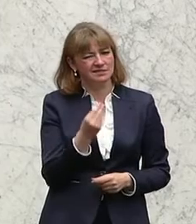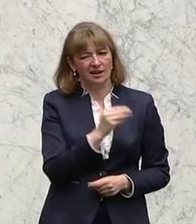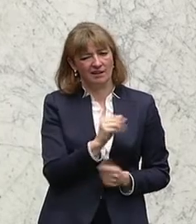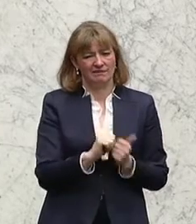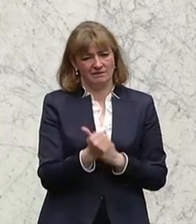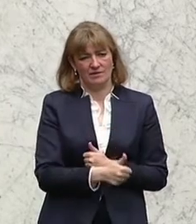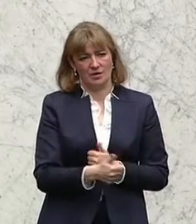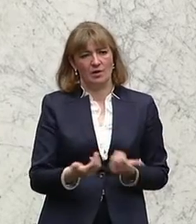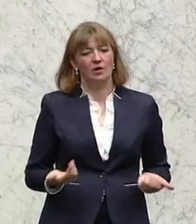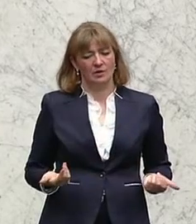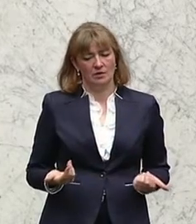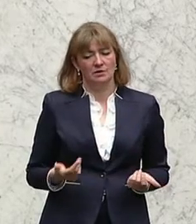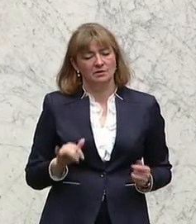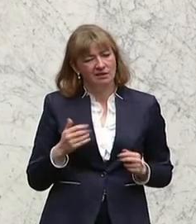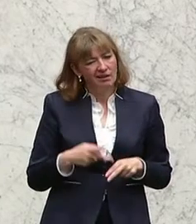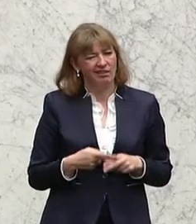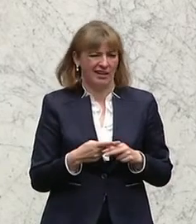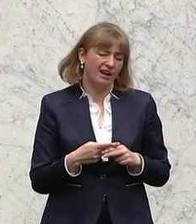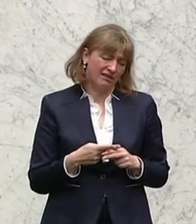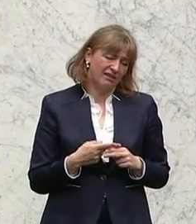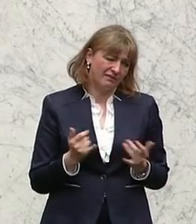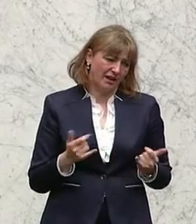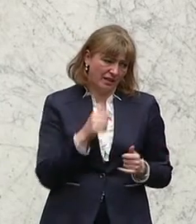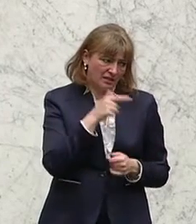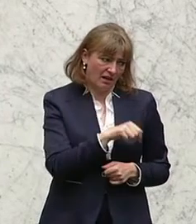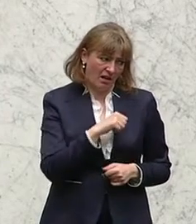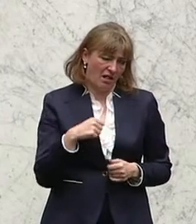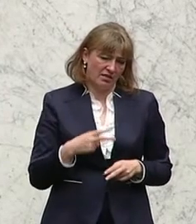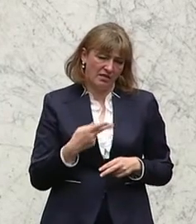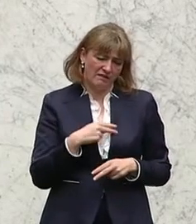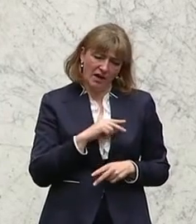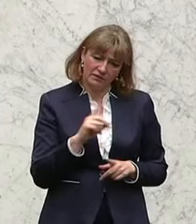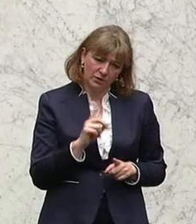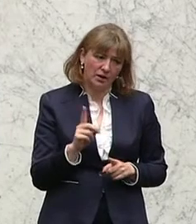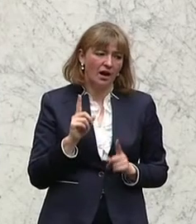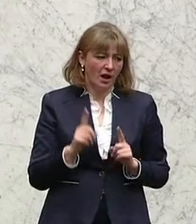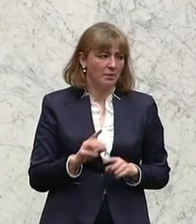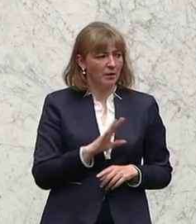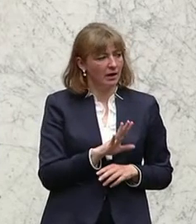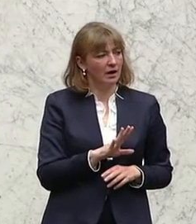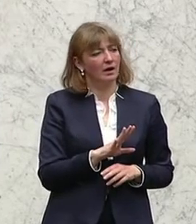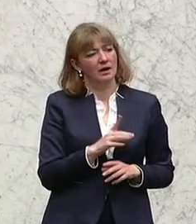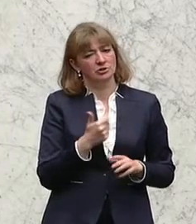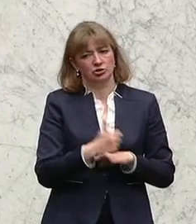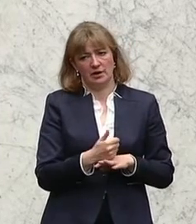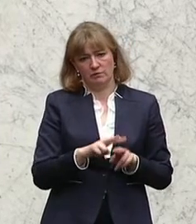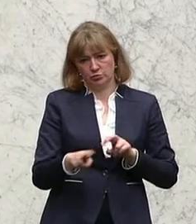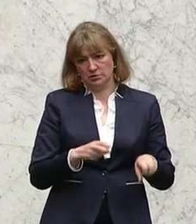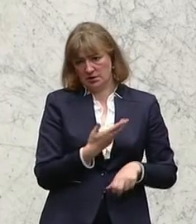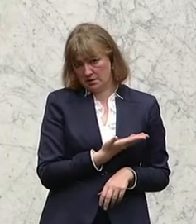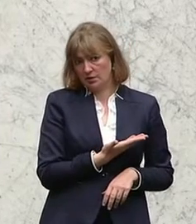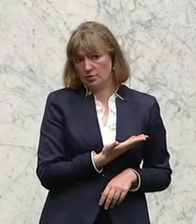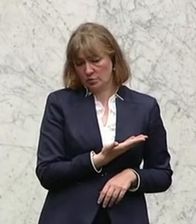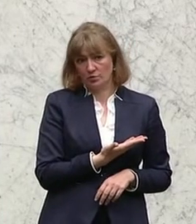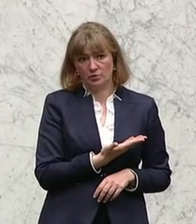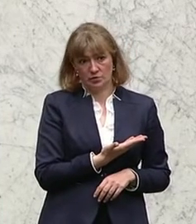vorweg. Was, glaube ich, sehr helfen würde, und ich meine, das sind nicht Sie allein verantwortlich, aber es liegt auch in Ihrer Verantwortung als Chef dieser Bundesregierung, ist,